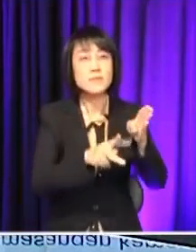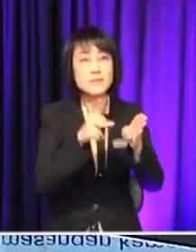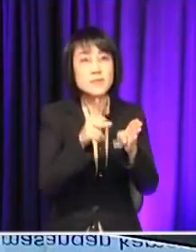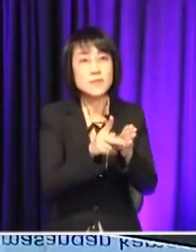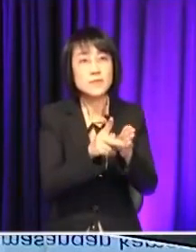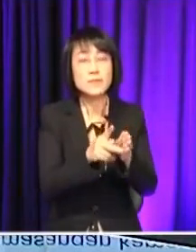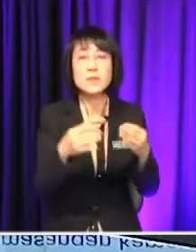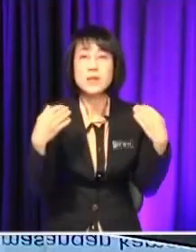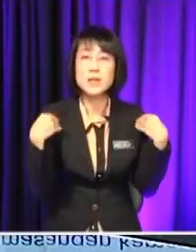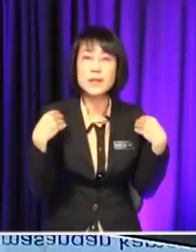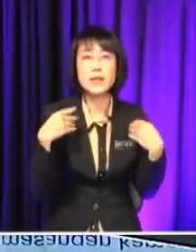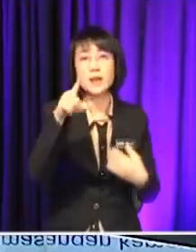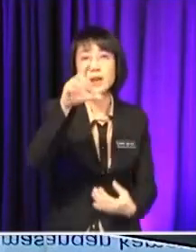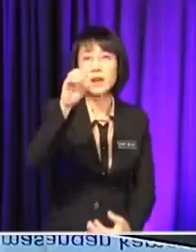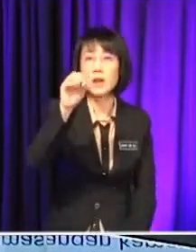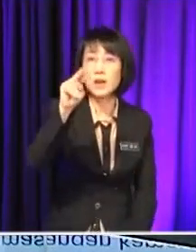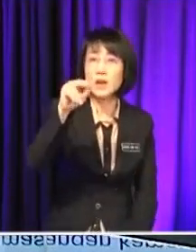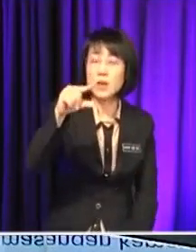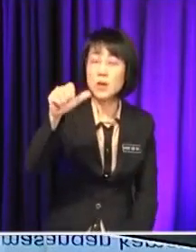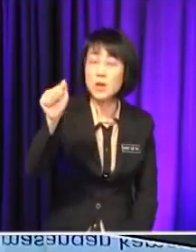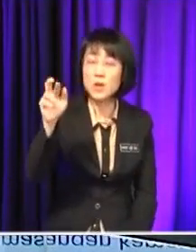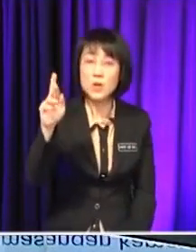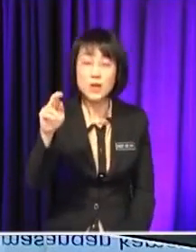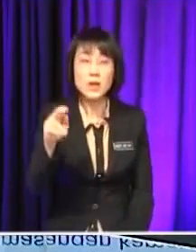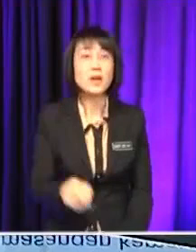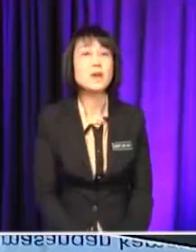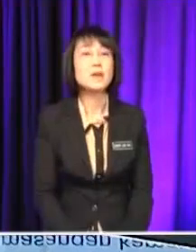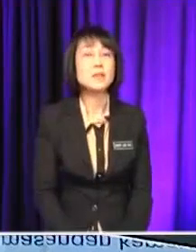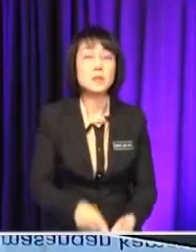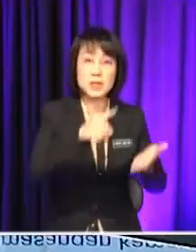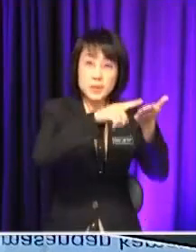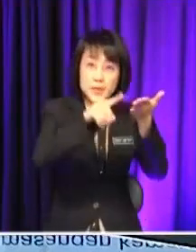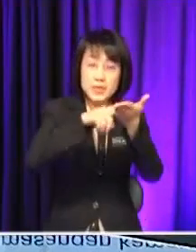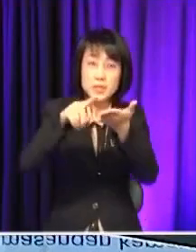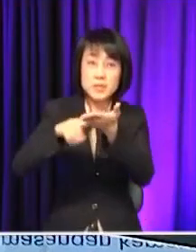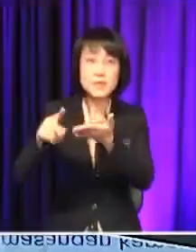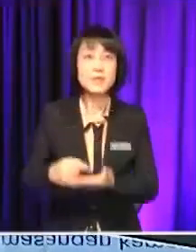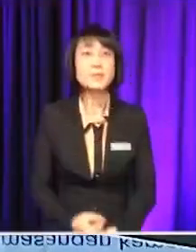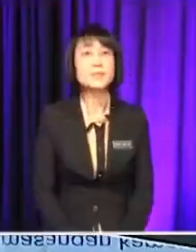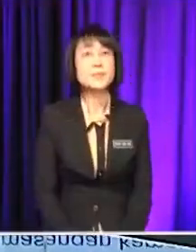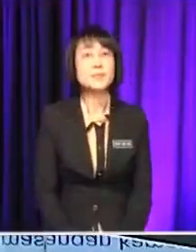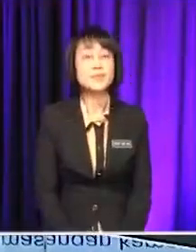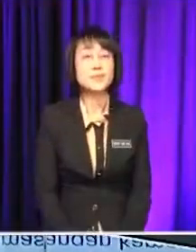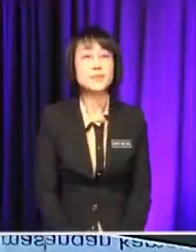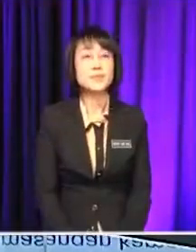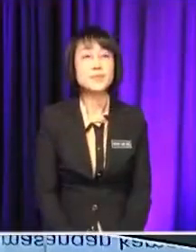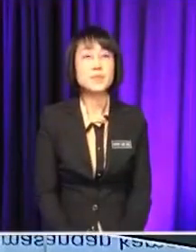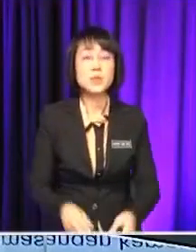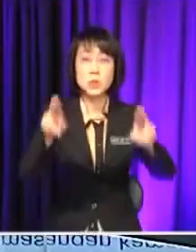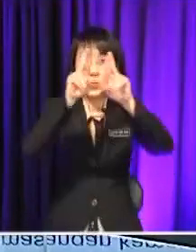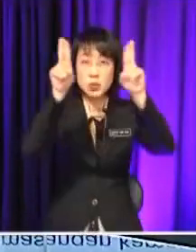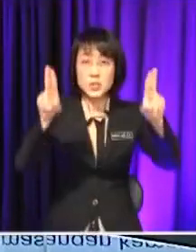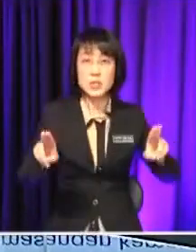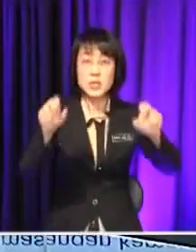mungkin dan sebagainya kita perlu perlu periksa Oke seterusnya memuji sistem